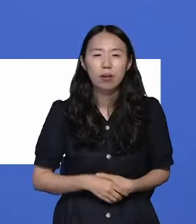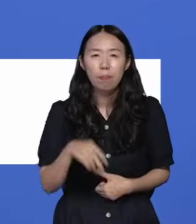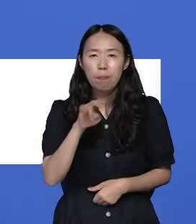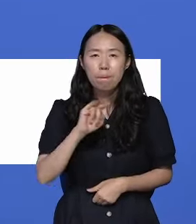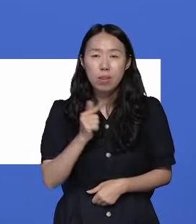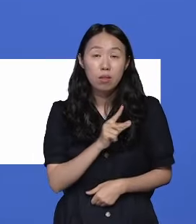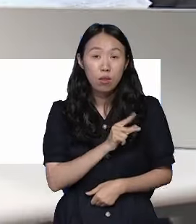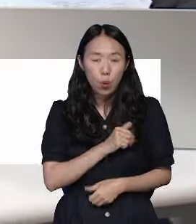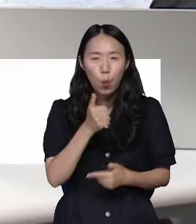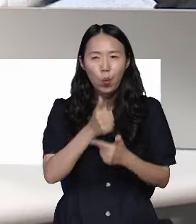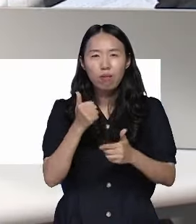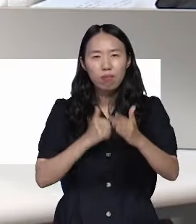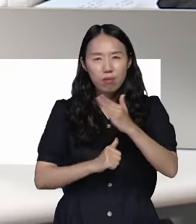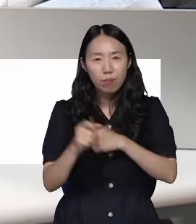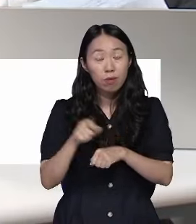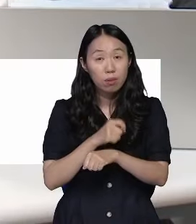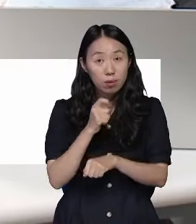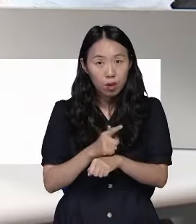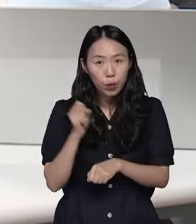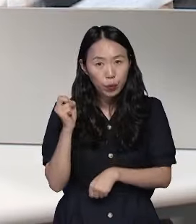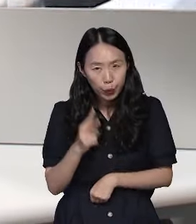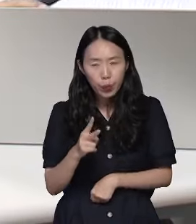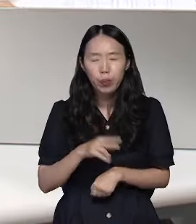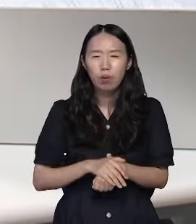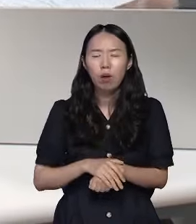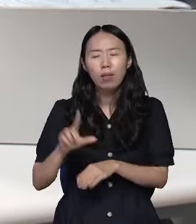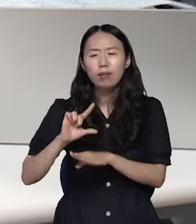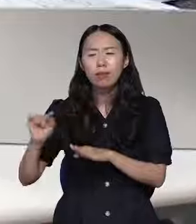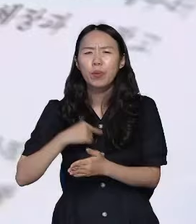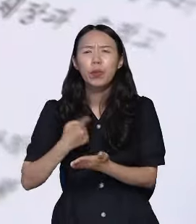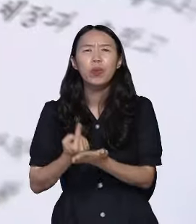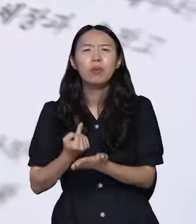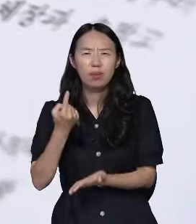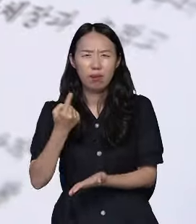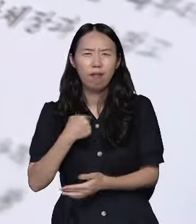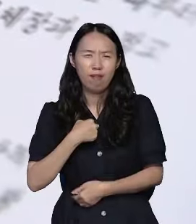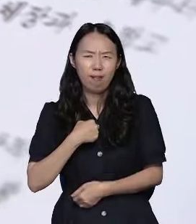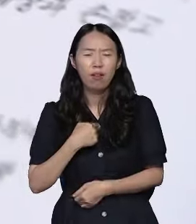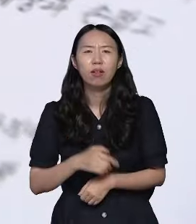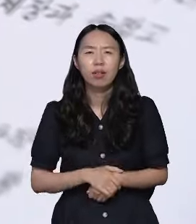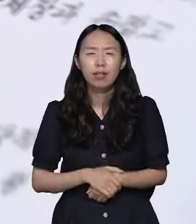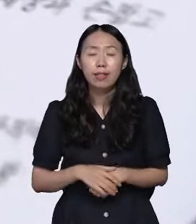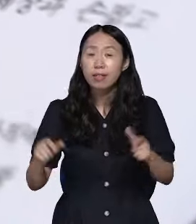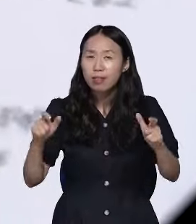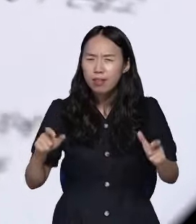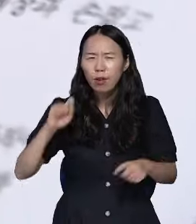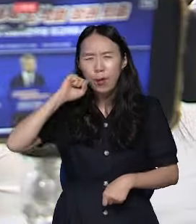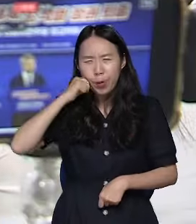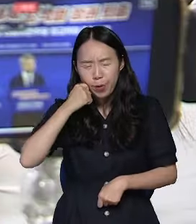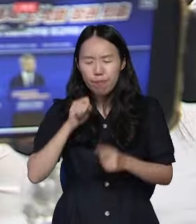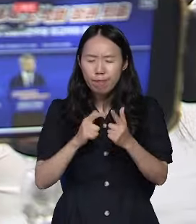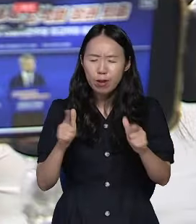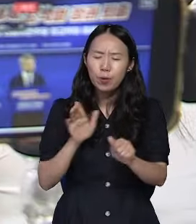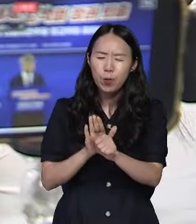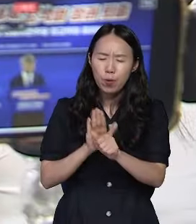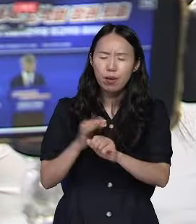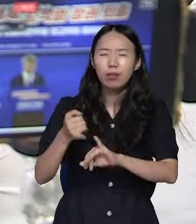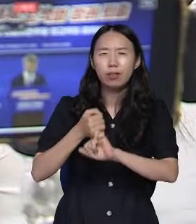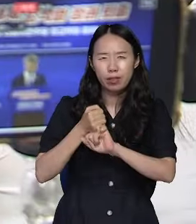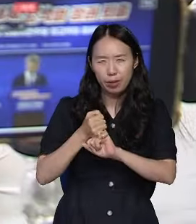의원은 호남의 대표성은 물론 유일한 비수도권 출신 후보임을 강조하며 지역의 어려움을 챙기겠다고